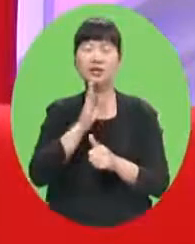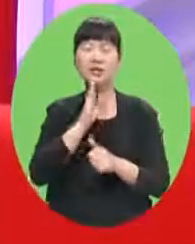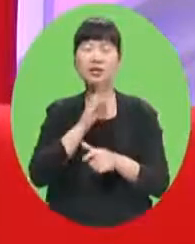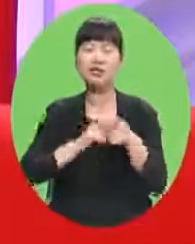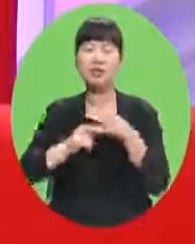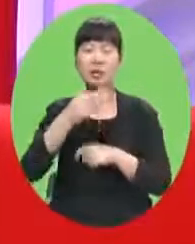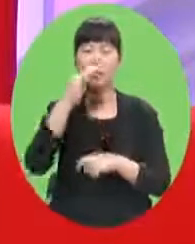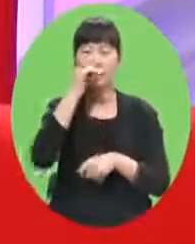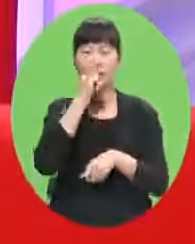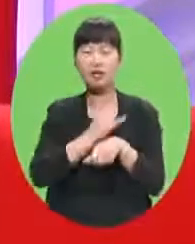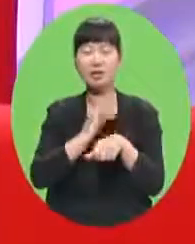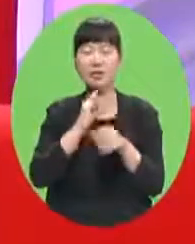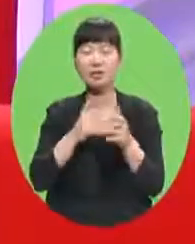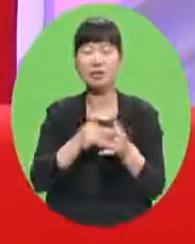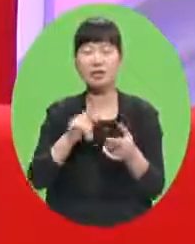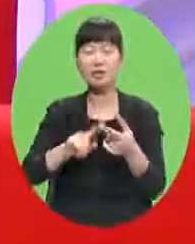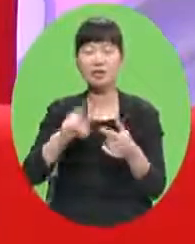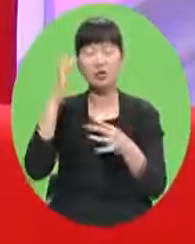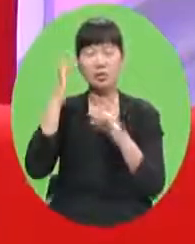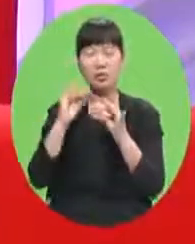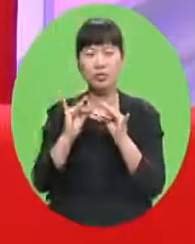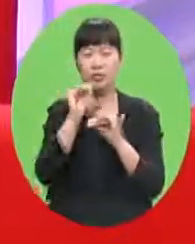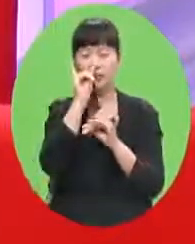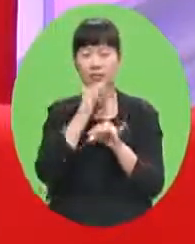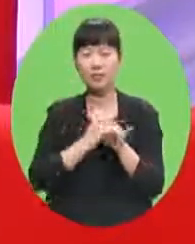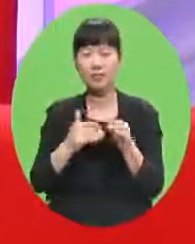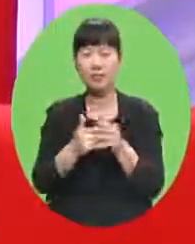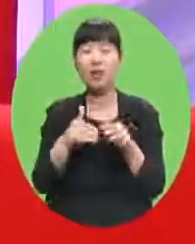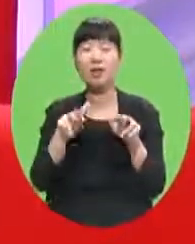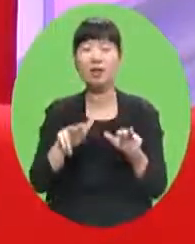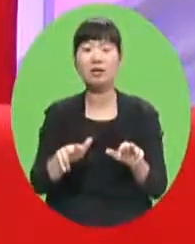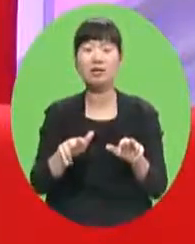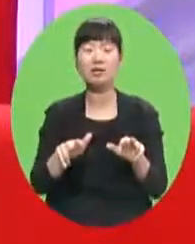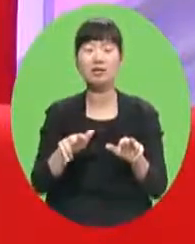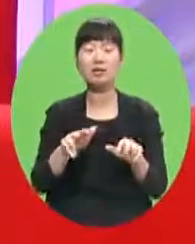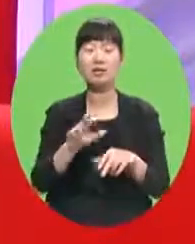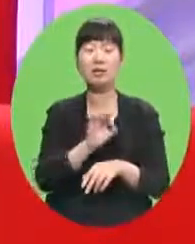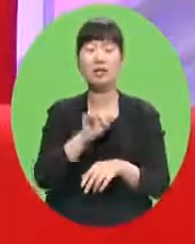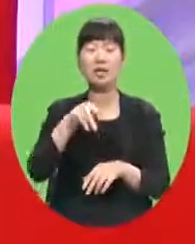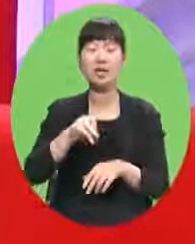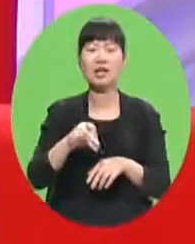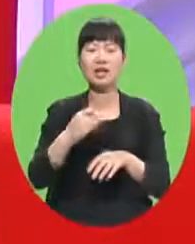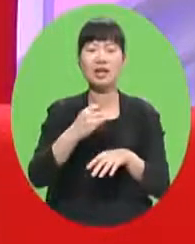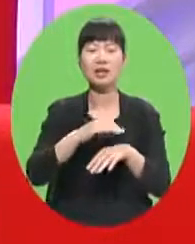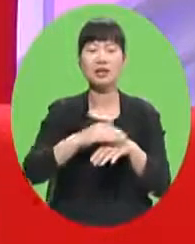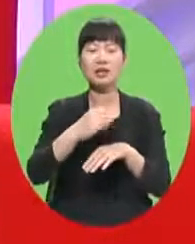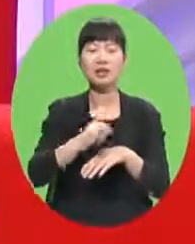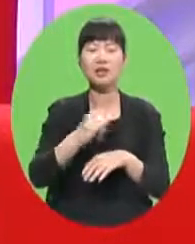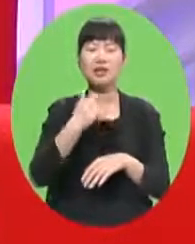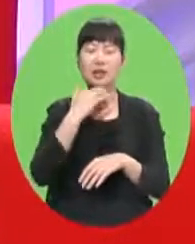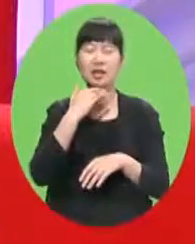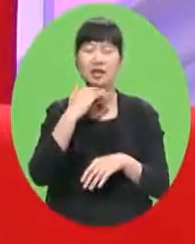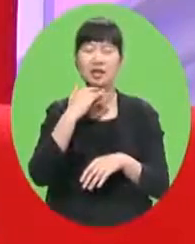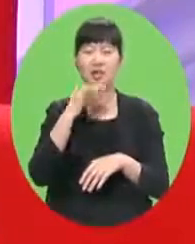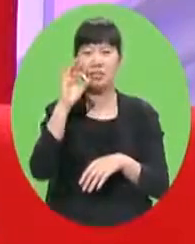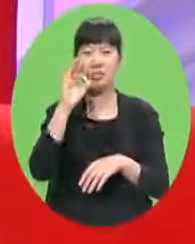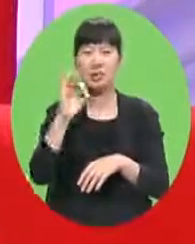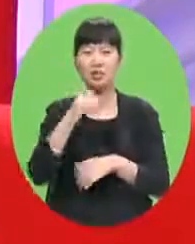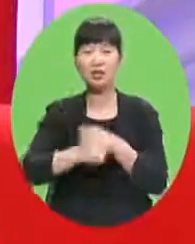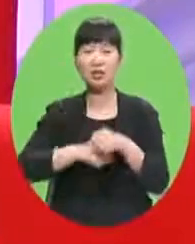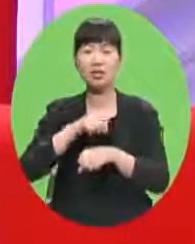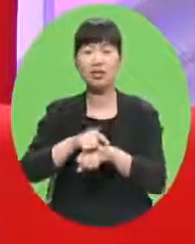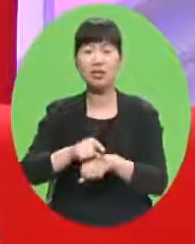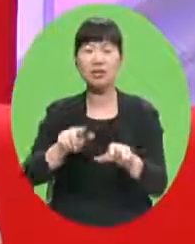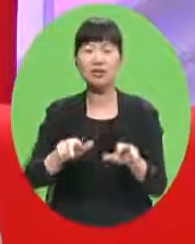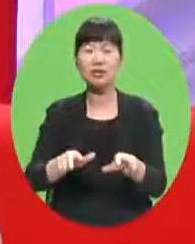바람직하다고도 요즘은 얘기들을 해요. 저도 그걸 굉장히 공감하고요. 그러면 이제 이 아승이 나이를 기준으로 봤을 때 자율성이라는 것이